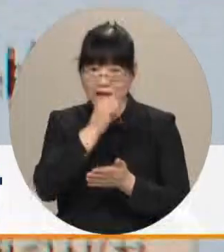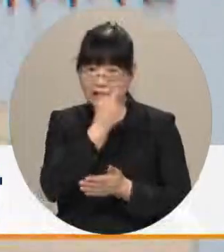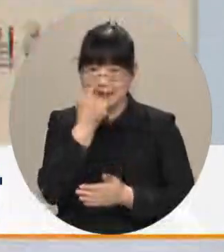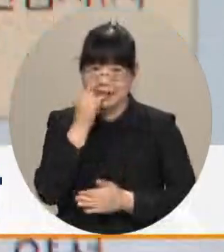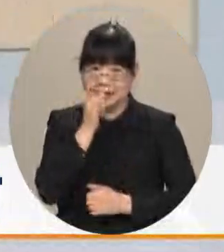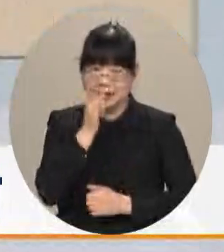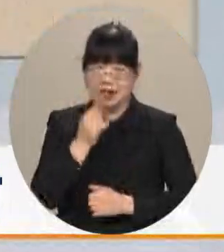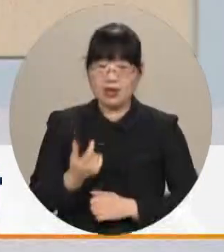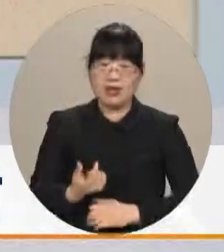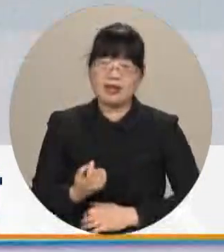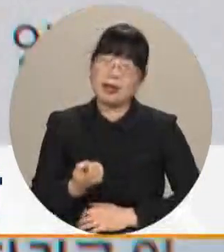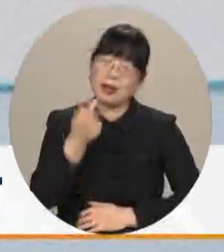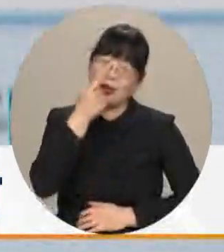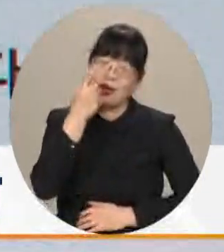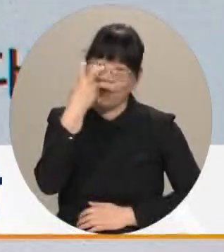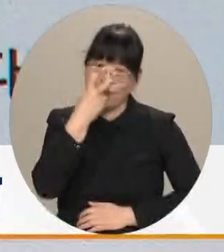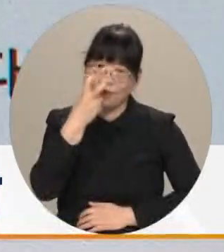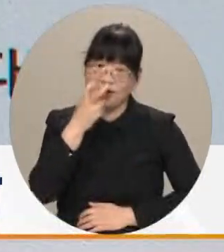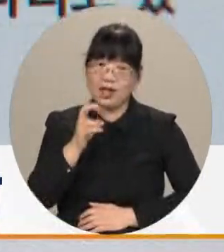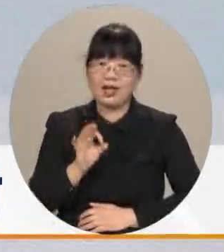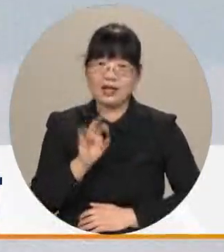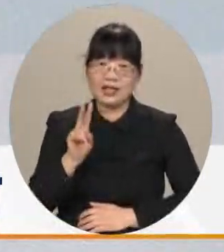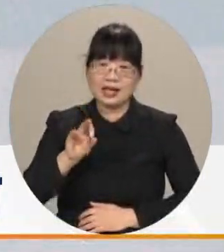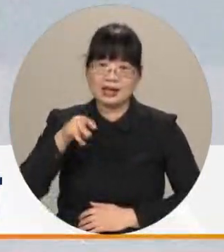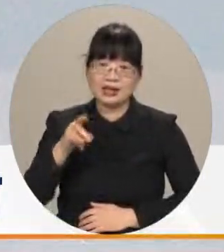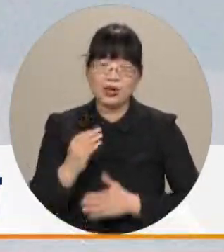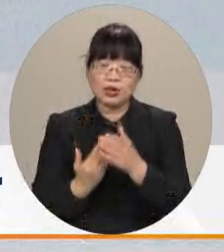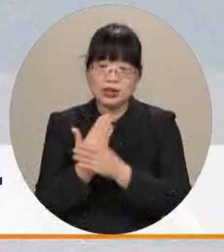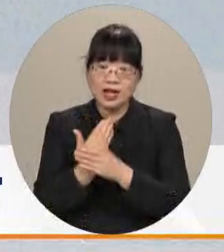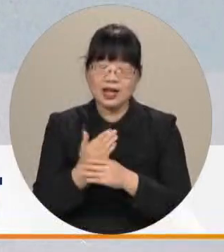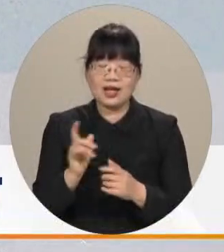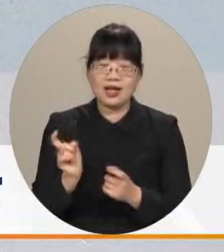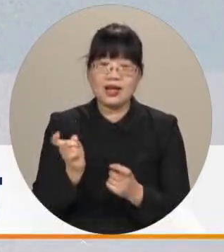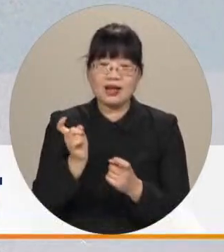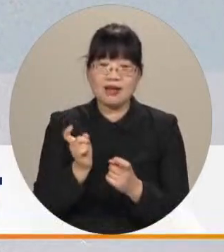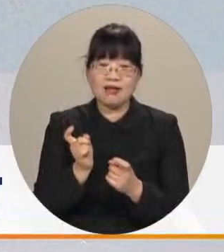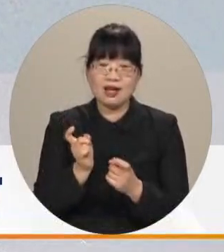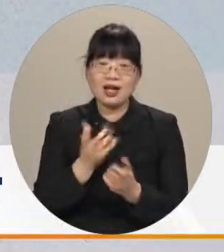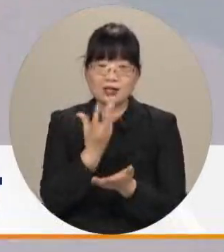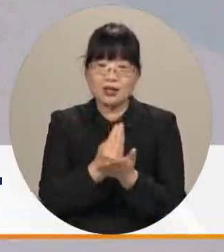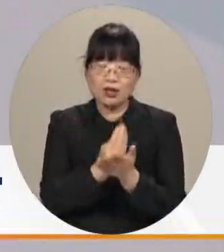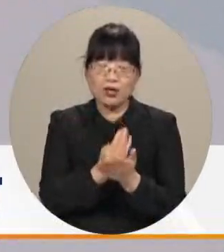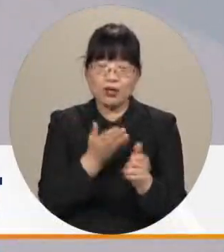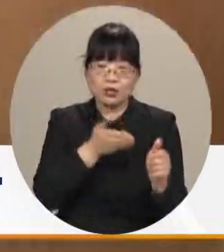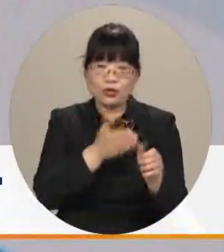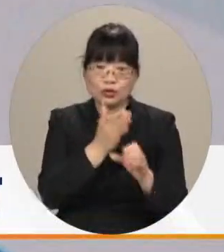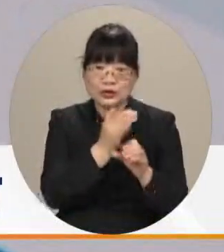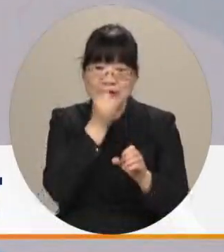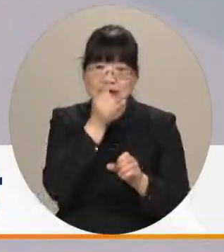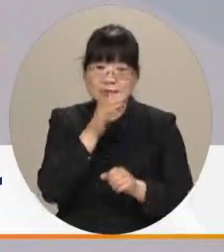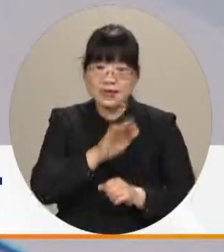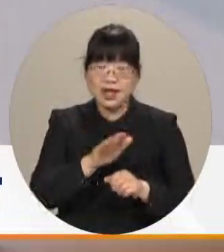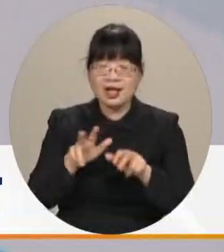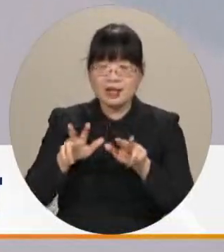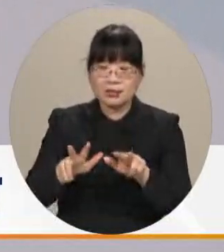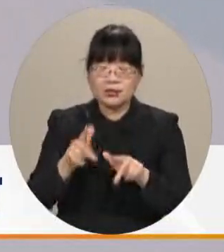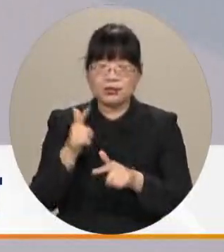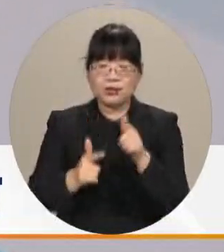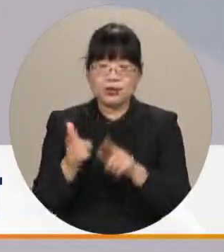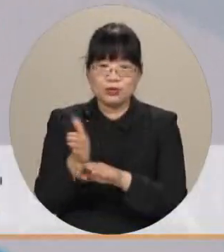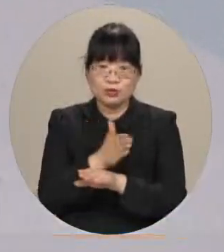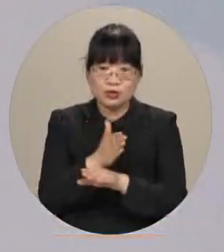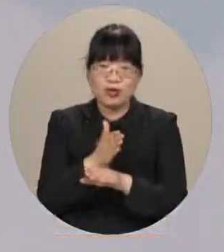있거나 신속 항원 검사에서 양성이 나오면 입력하도록 권고하고 있는데 이번주 목요일부터 사용이